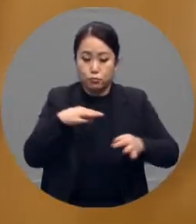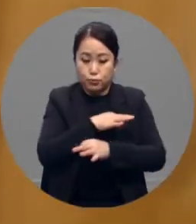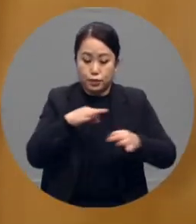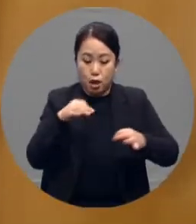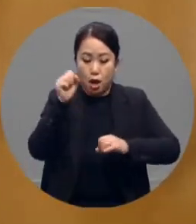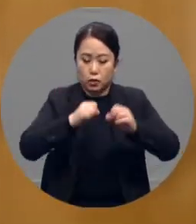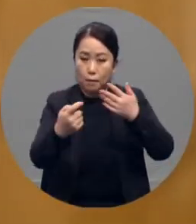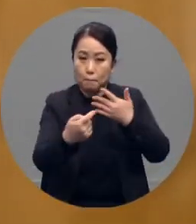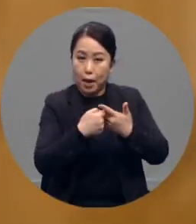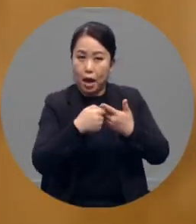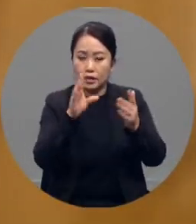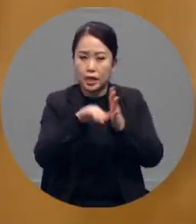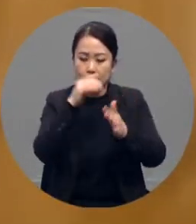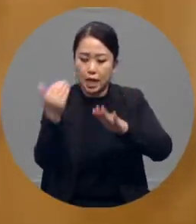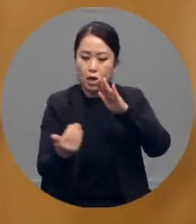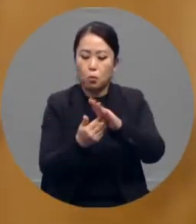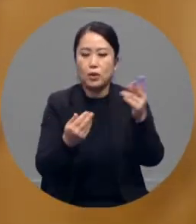2천만원의 과태료가 부과됩니다